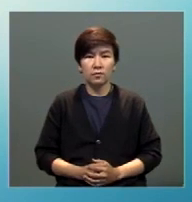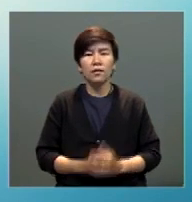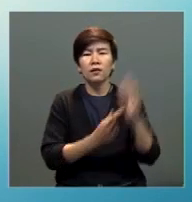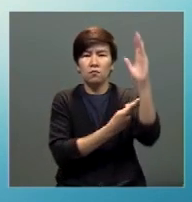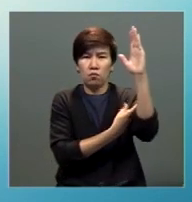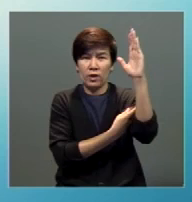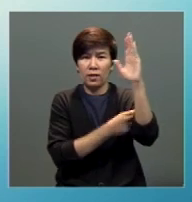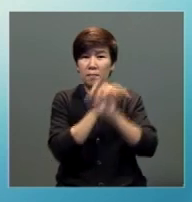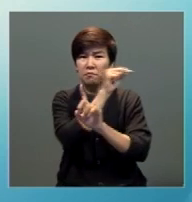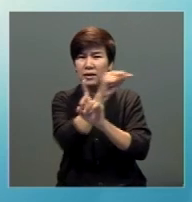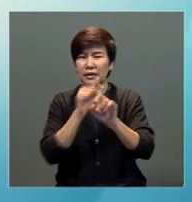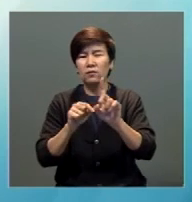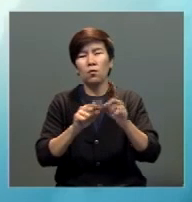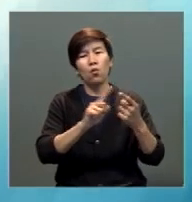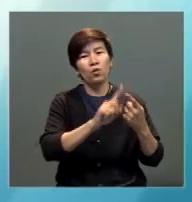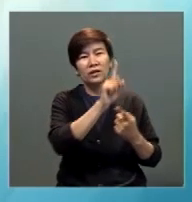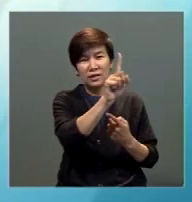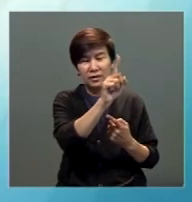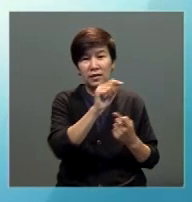เราก็พบว่าภูเก็ตก็จะเป็นดับ 1